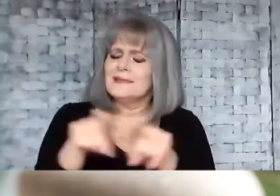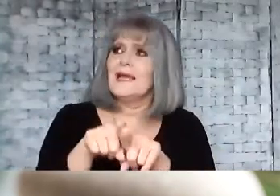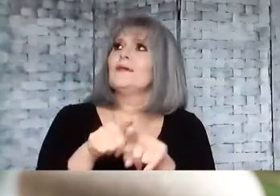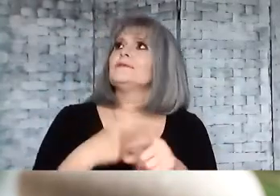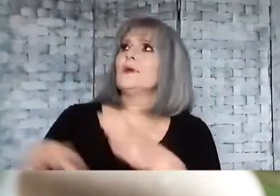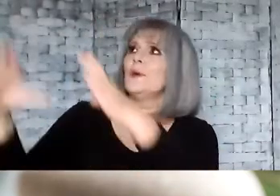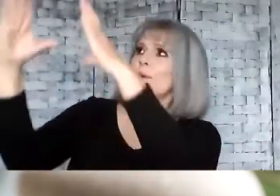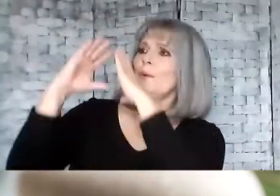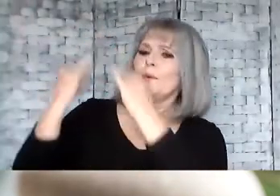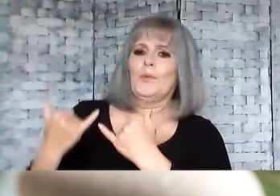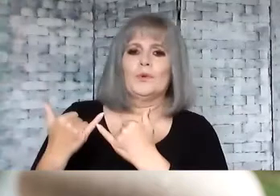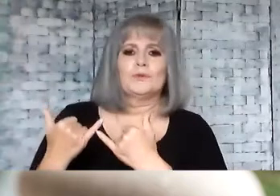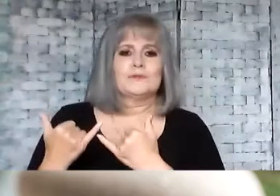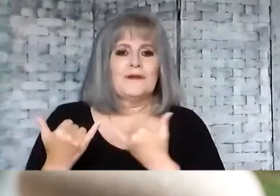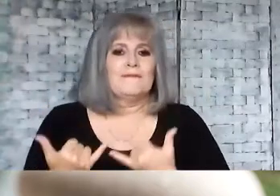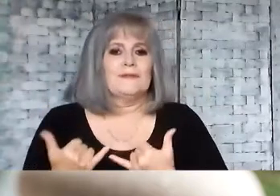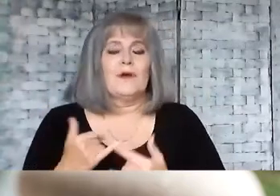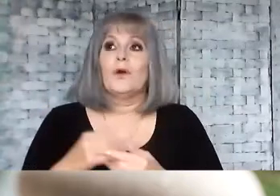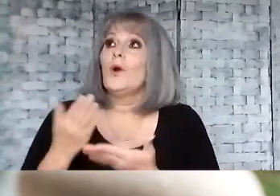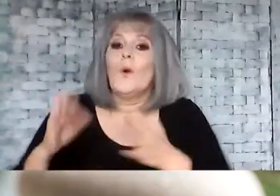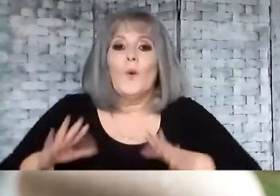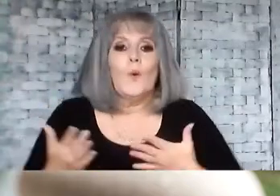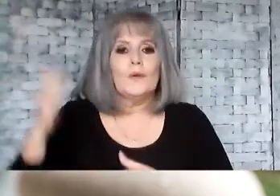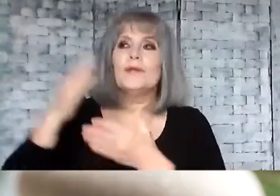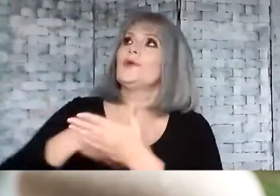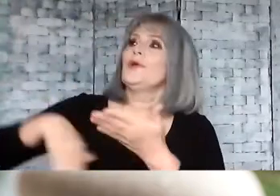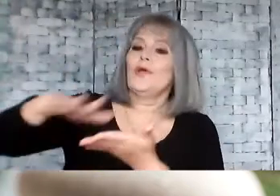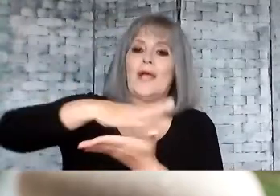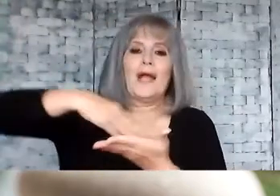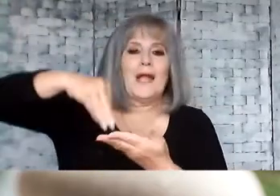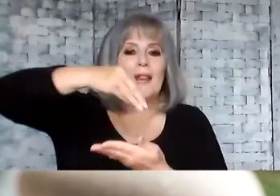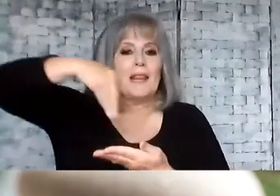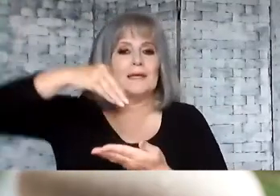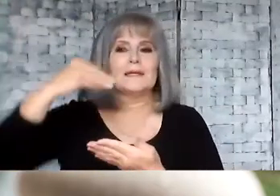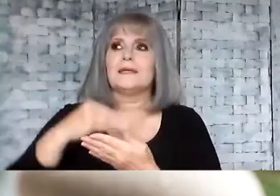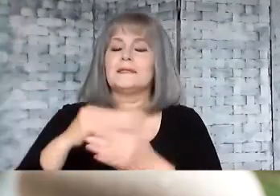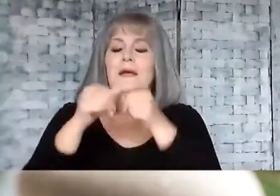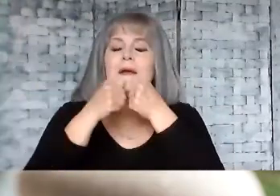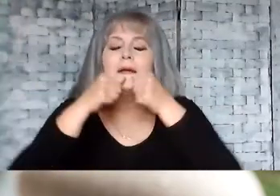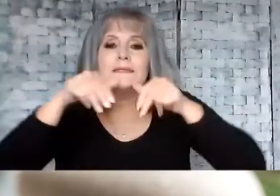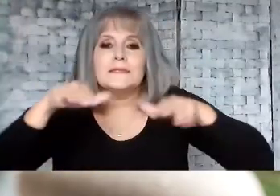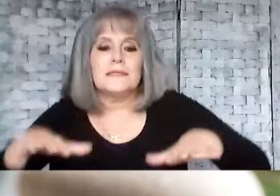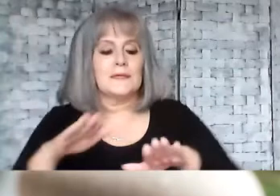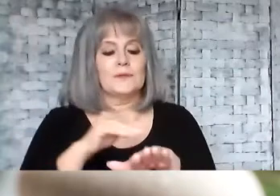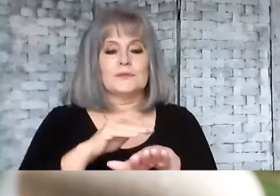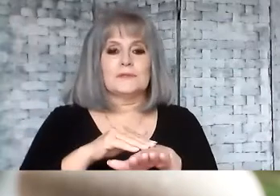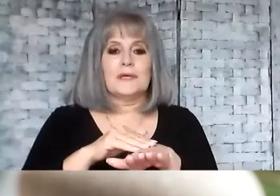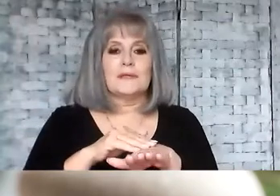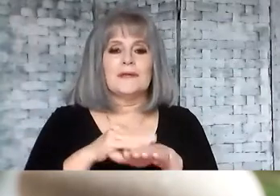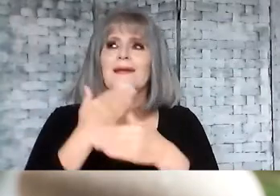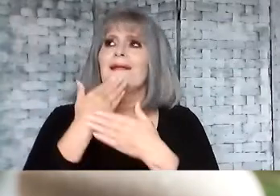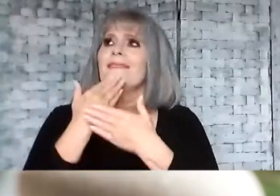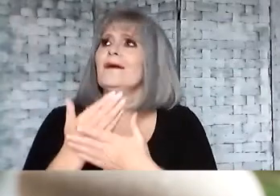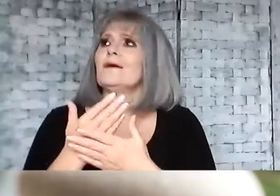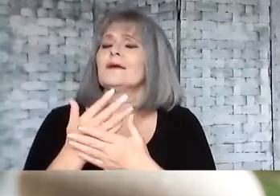roep om deel van te wees deur u Heilige Gees. Seën ons tyd saam. Dankie vir